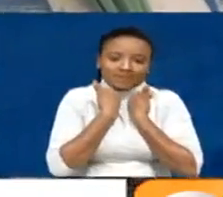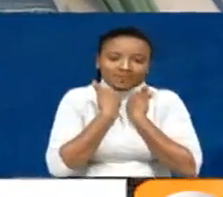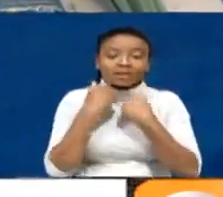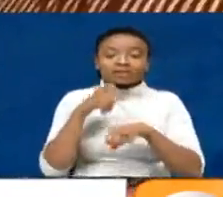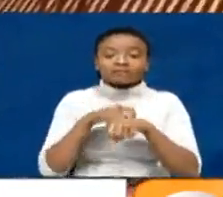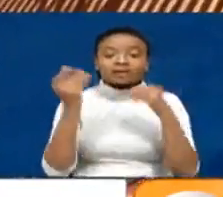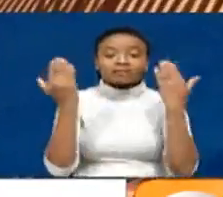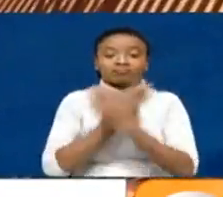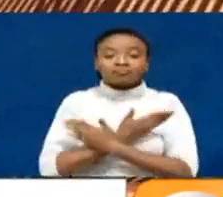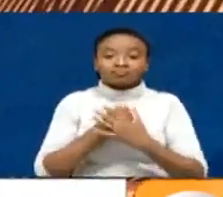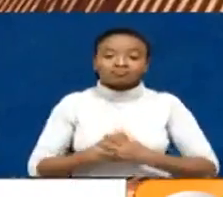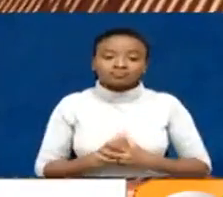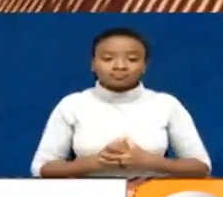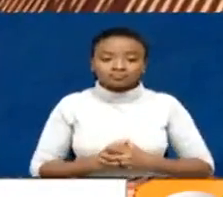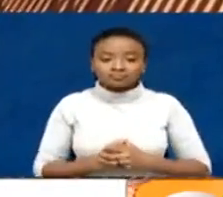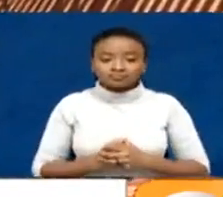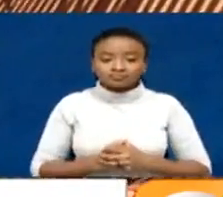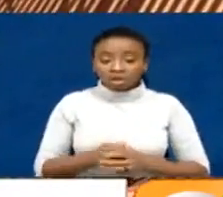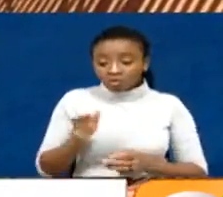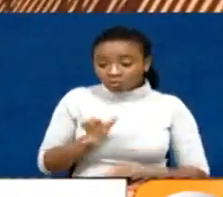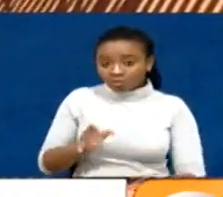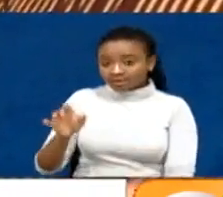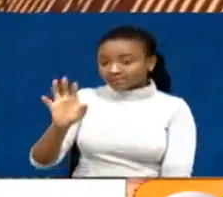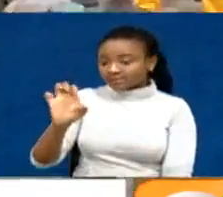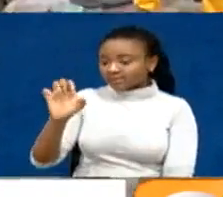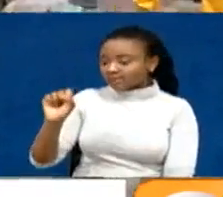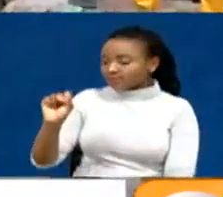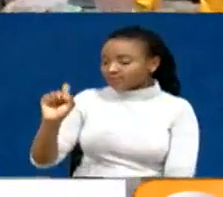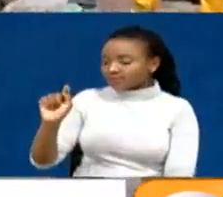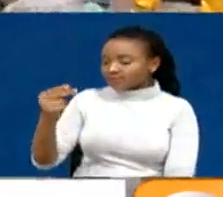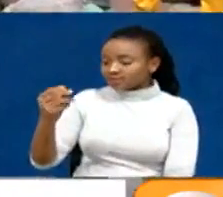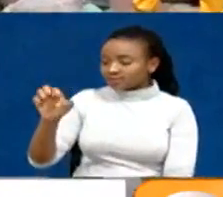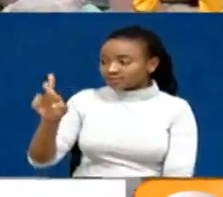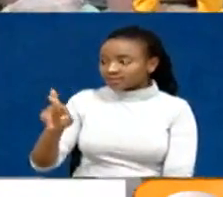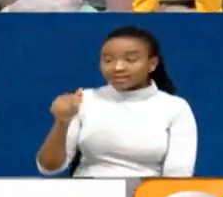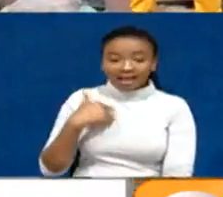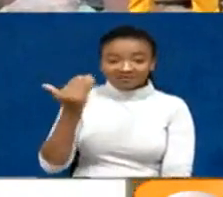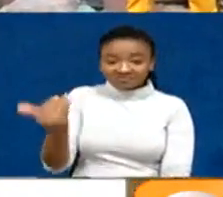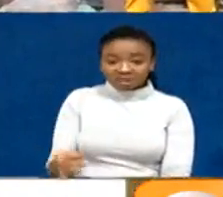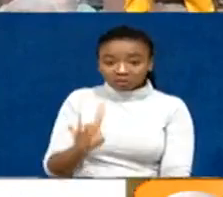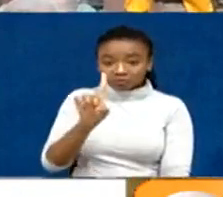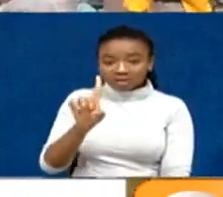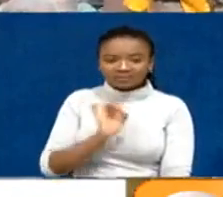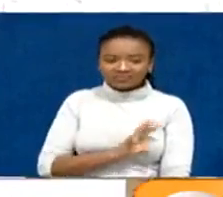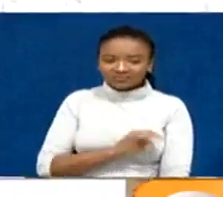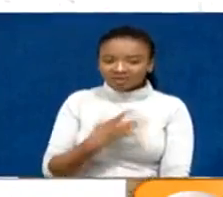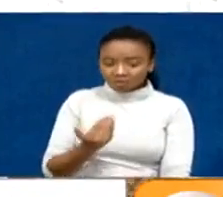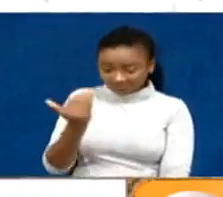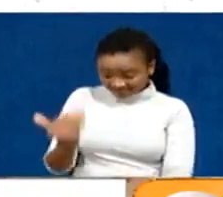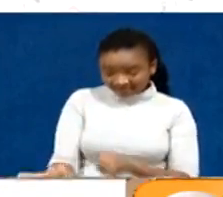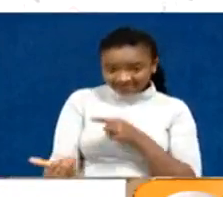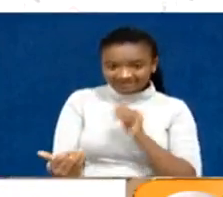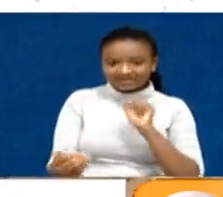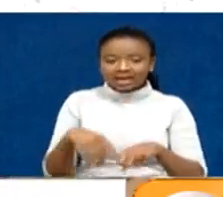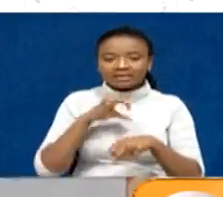ifikapo usiku. Esther Karemi, mama wa mtoto mmoja, anasema hofu yake kuu ni magonjwa. Kama